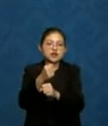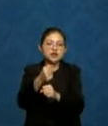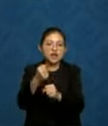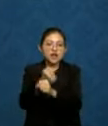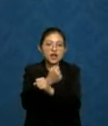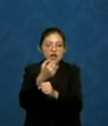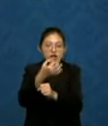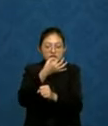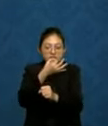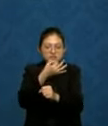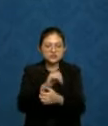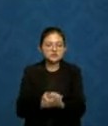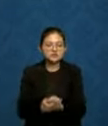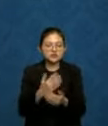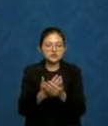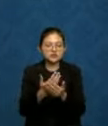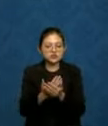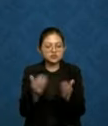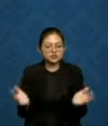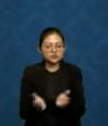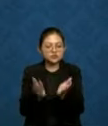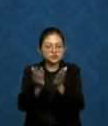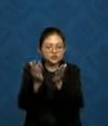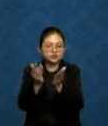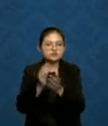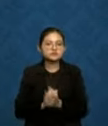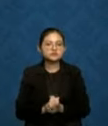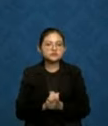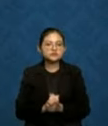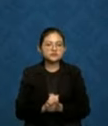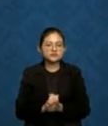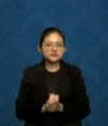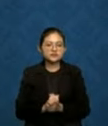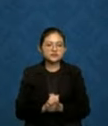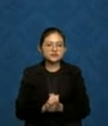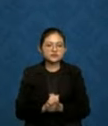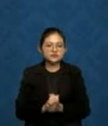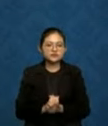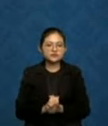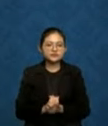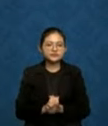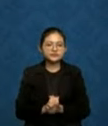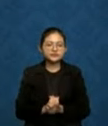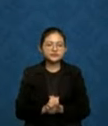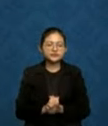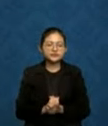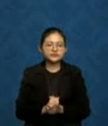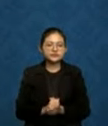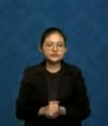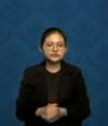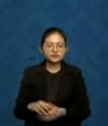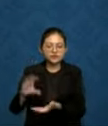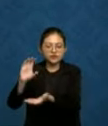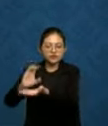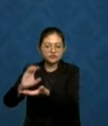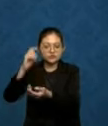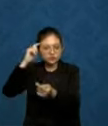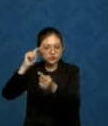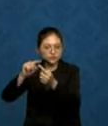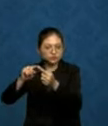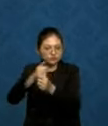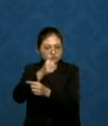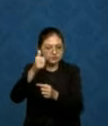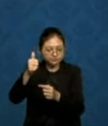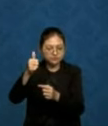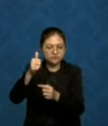เวียนสำหรับใช้จ่ายเกี่ยวกับการส่งเสริมการพัฒนาฝีมือแร่งงานจะพบเขว่ากองทุนนี้นั้นมีวัตถุประสงค์ที่ดีครับ